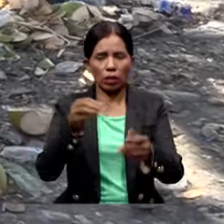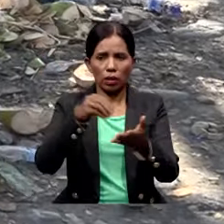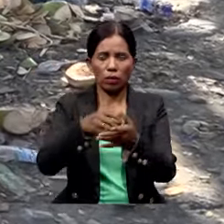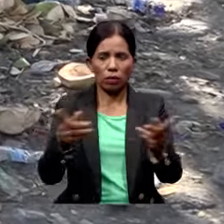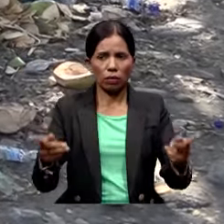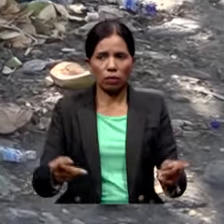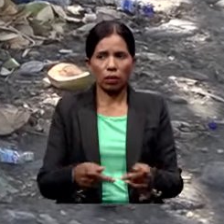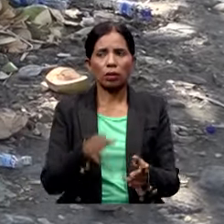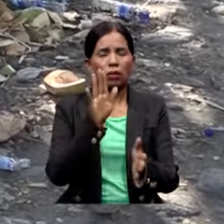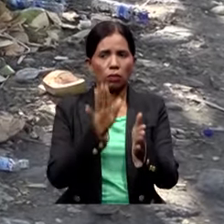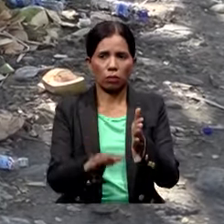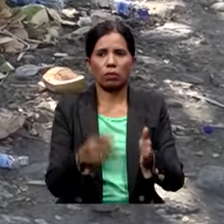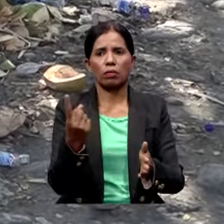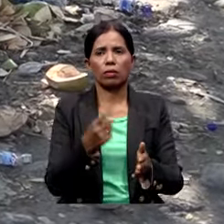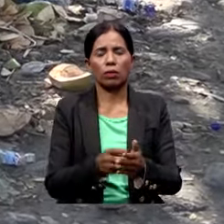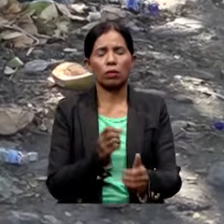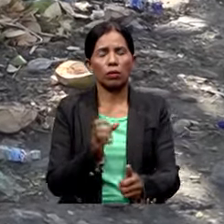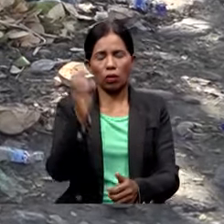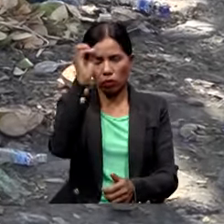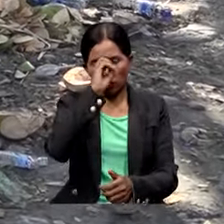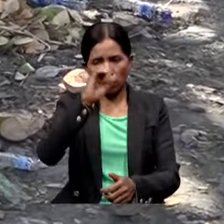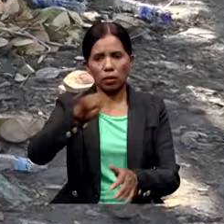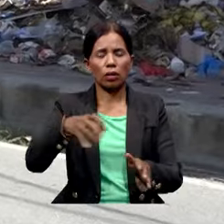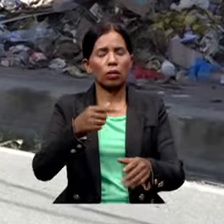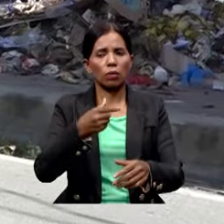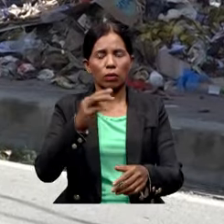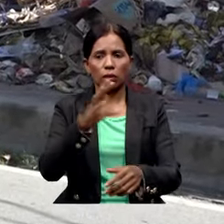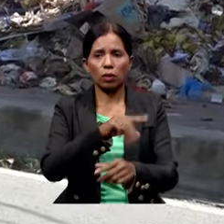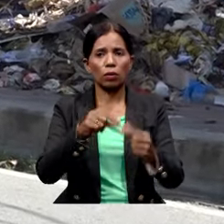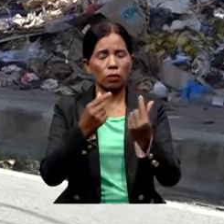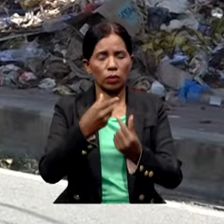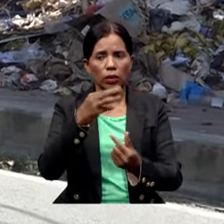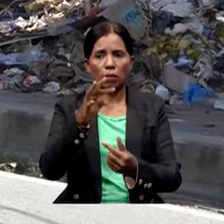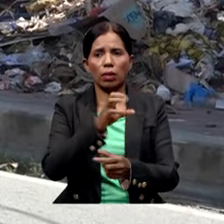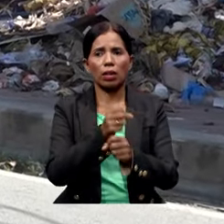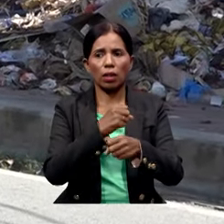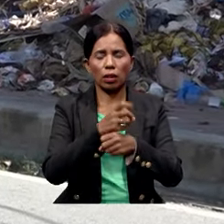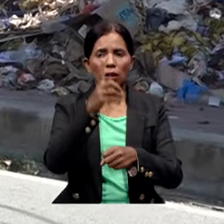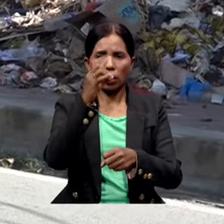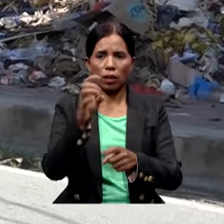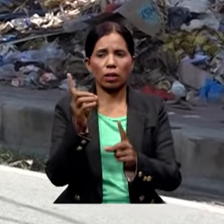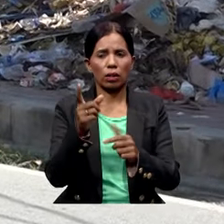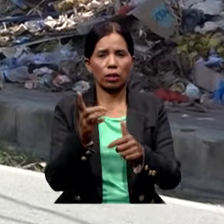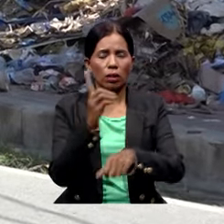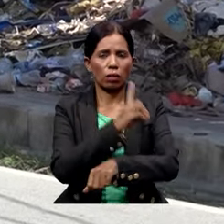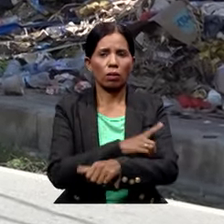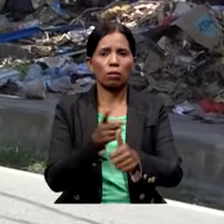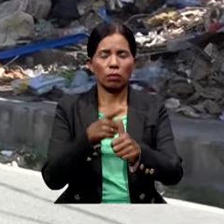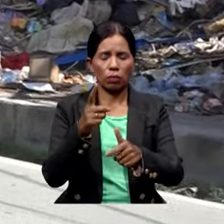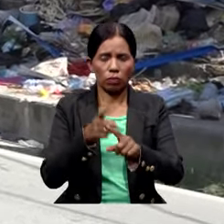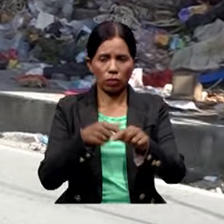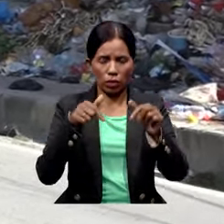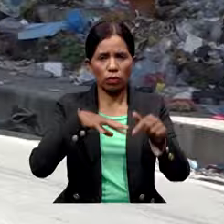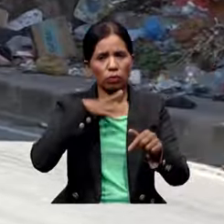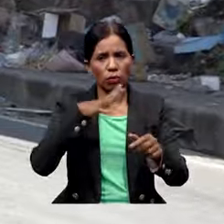mos semenos tu ir observasan geral ne be ekipa jemen halo iha kapital dili iha lorong dahuluk fulan ne lisu